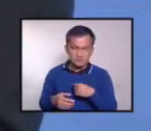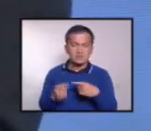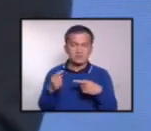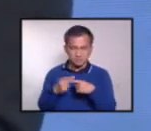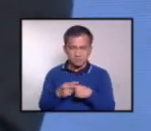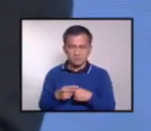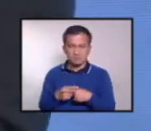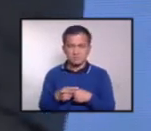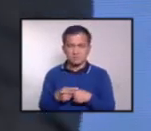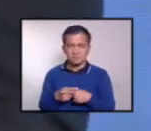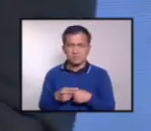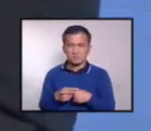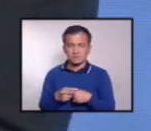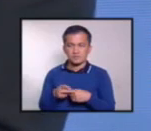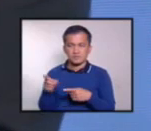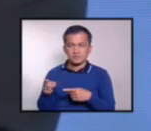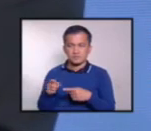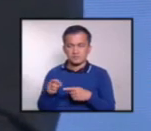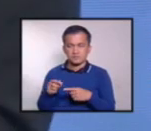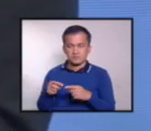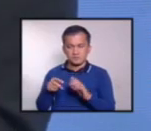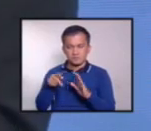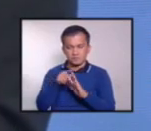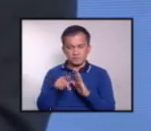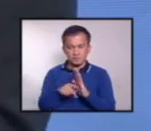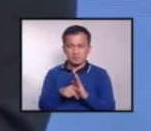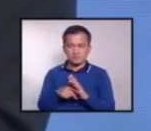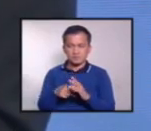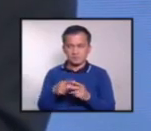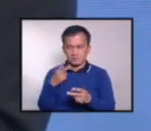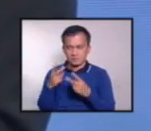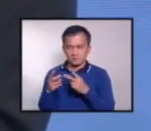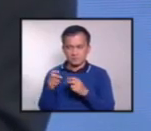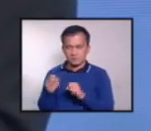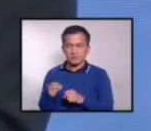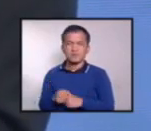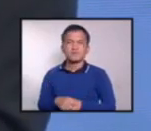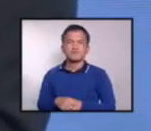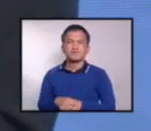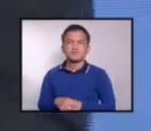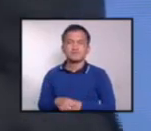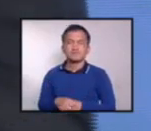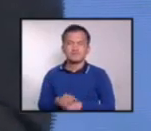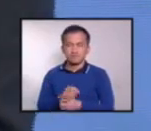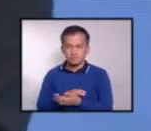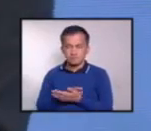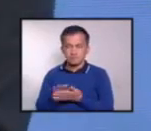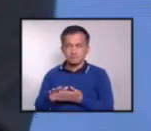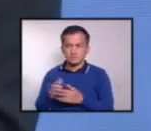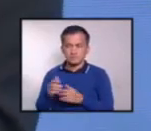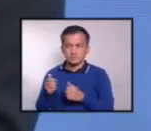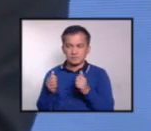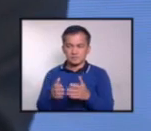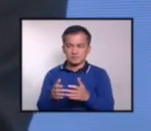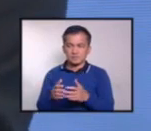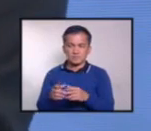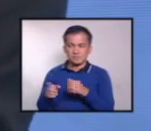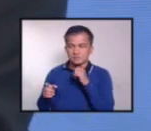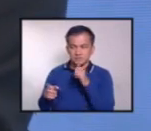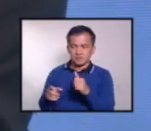tututulan ko. Dahil on a point of principle, sa tingin ko pwedeng maging maayos yung administrasyon nang